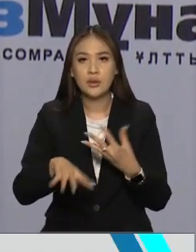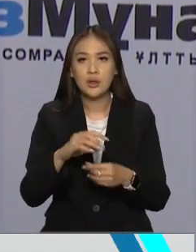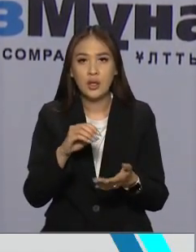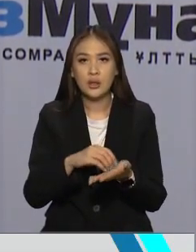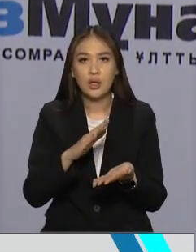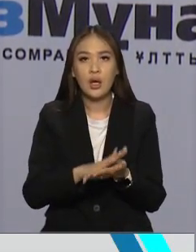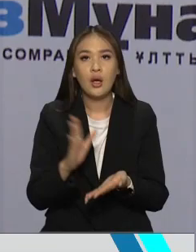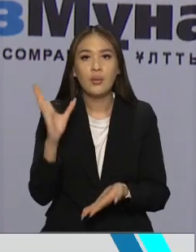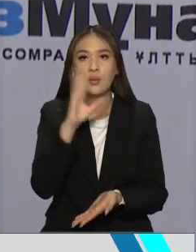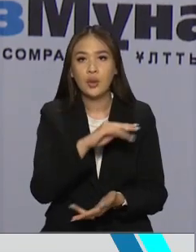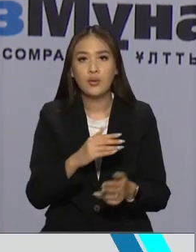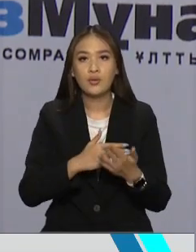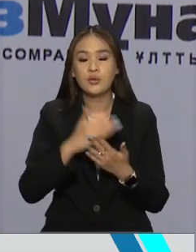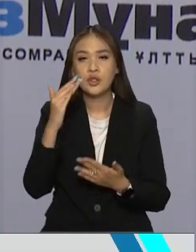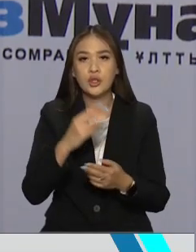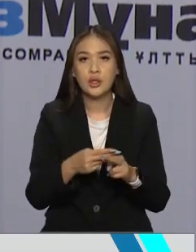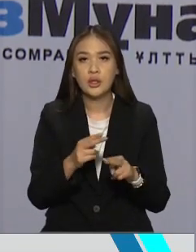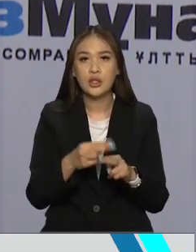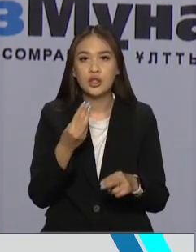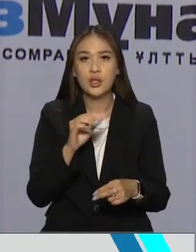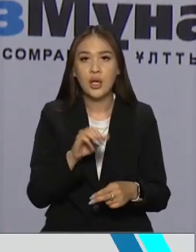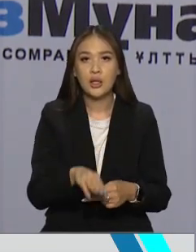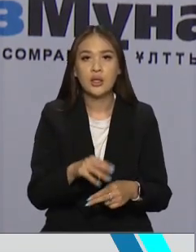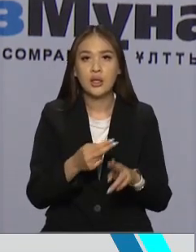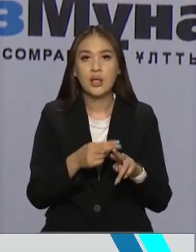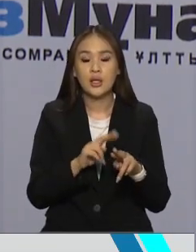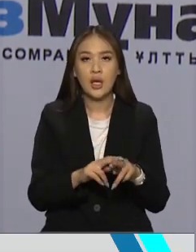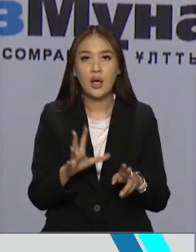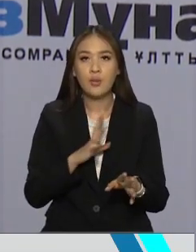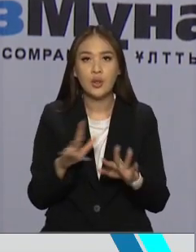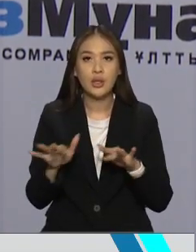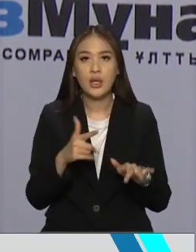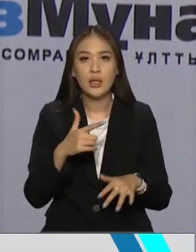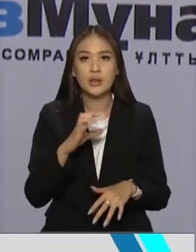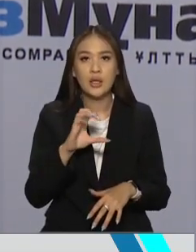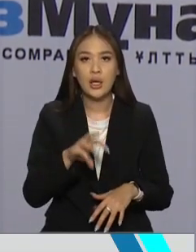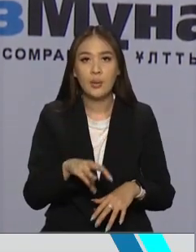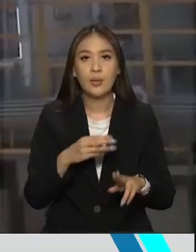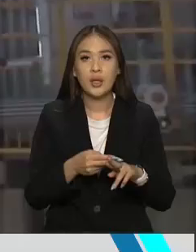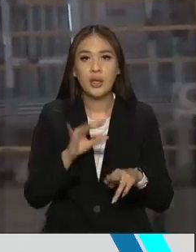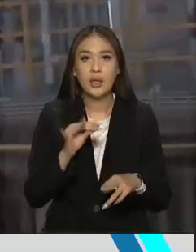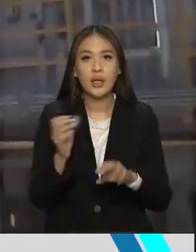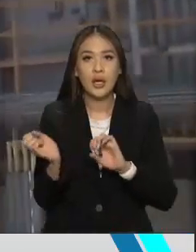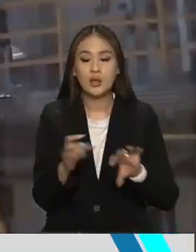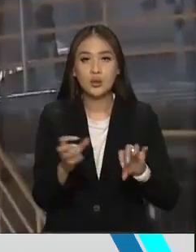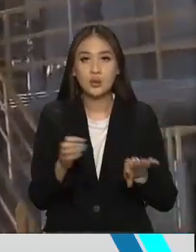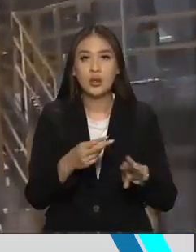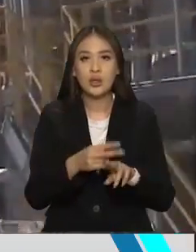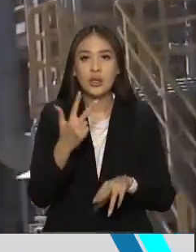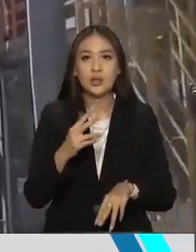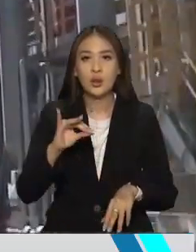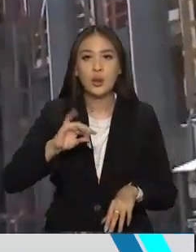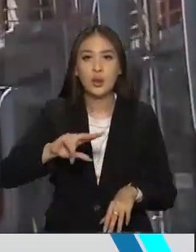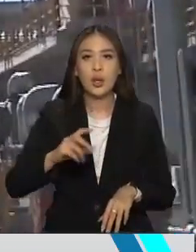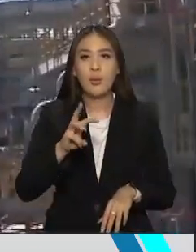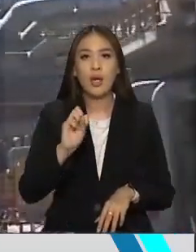стабилизированы вышли на плановый штатного производительность по производству ГСМ и отгрузке напомню 3 июля